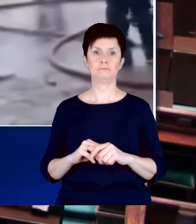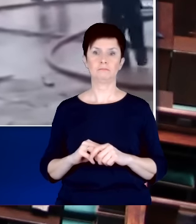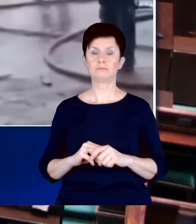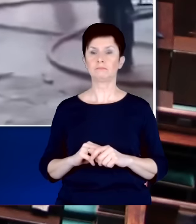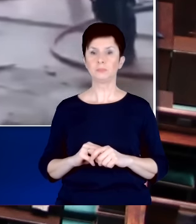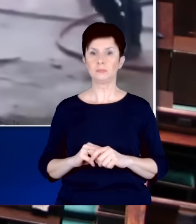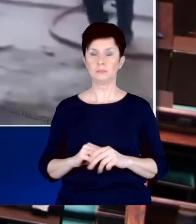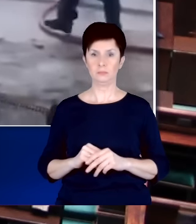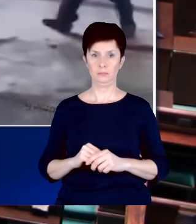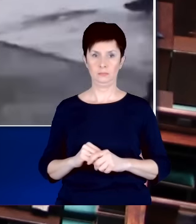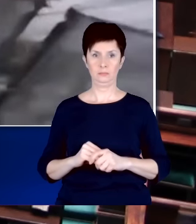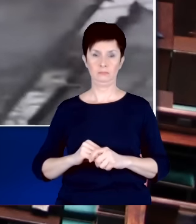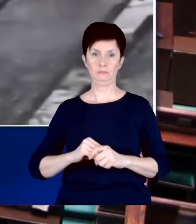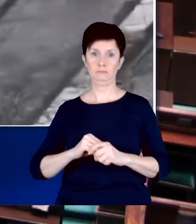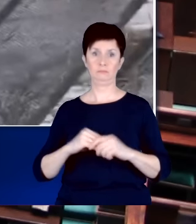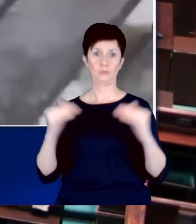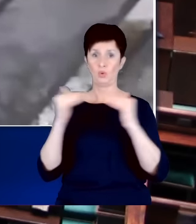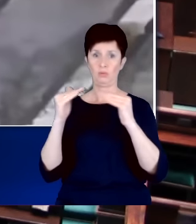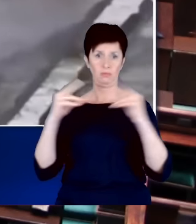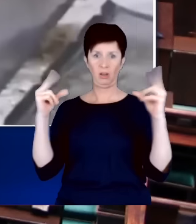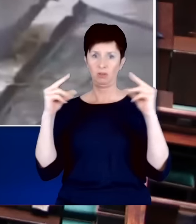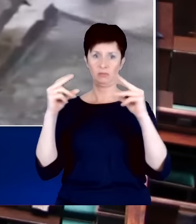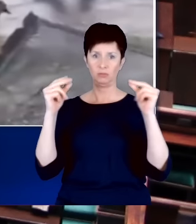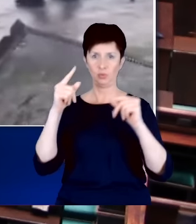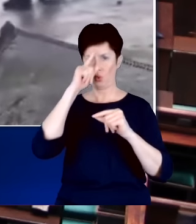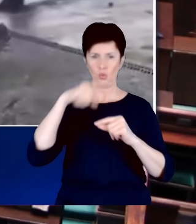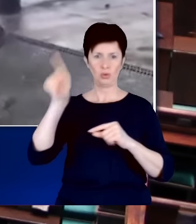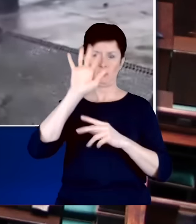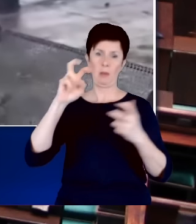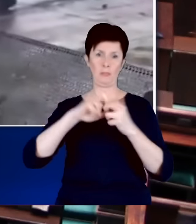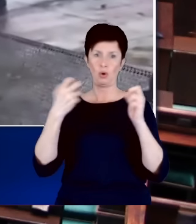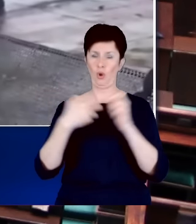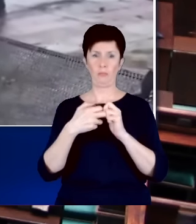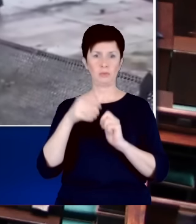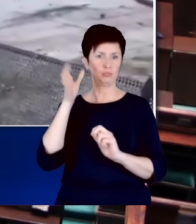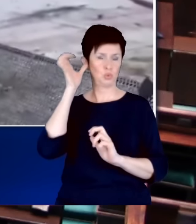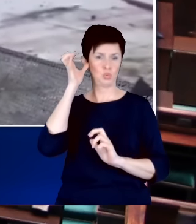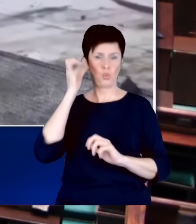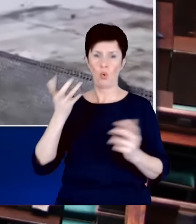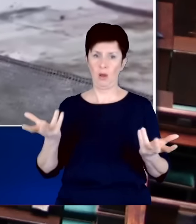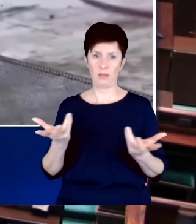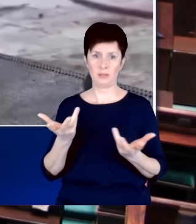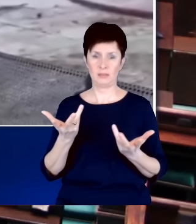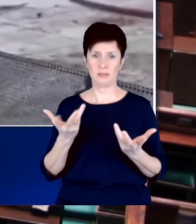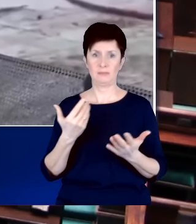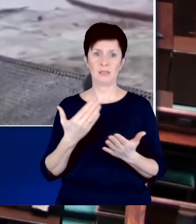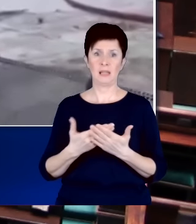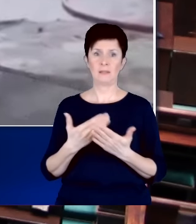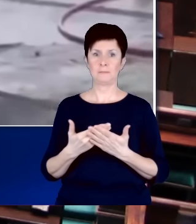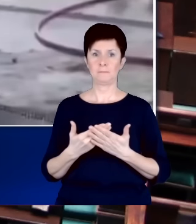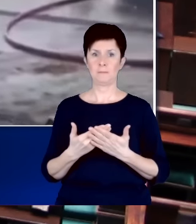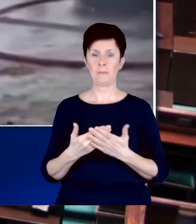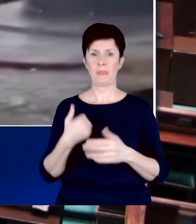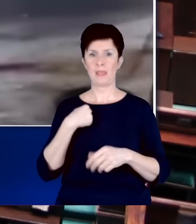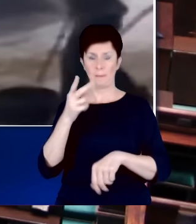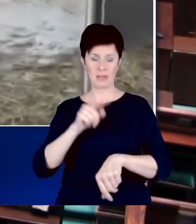naraz mówią, to myślę, że widzowie mają problem z tym, żeby w ogóle zorientować się, o co chodzi, ale ja spoglądam na zegar i chciałabym,